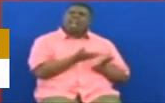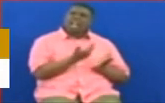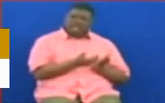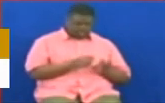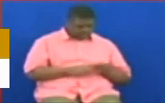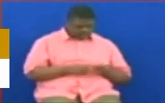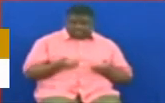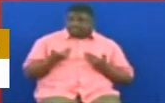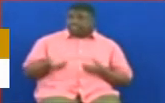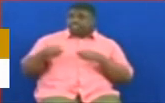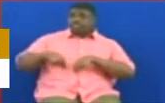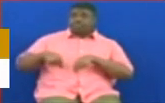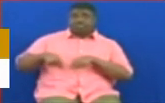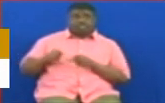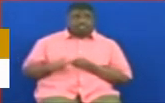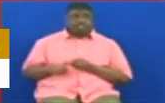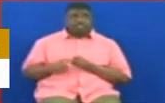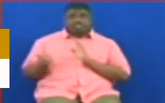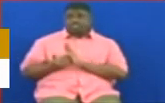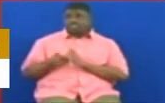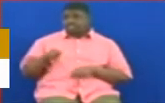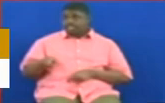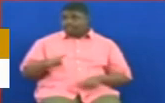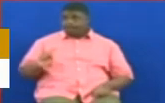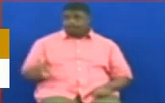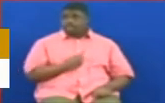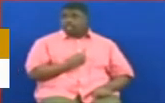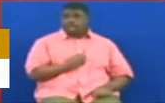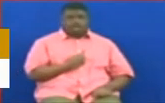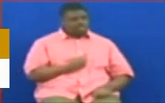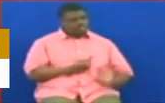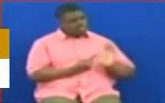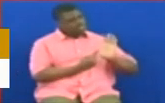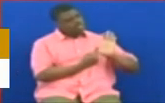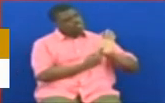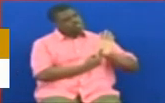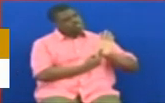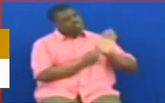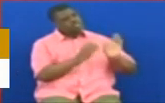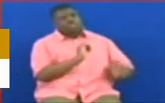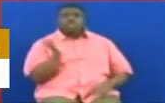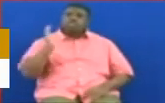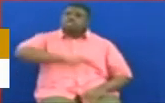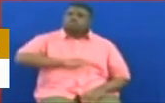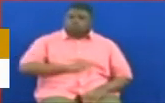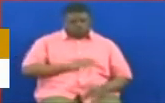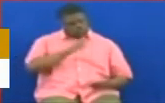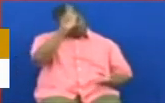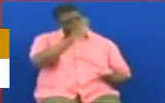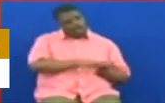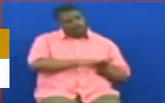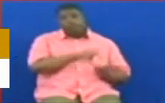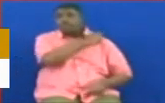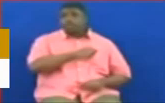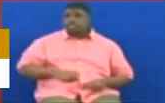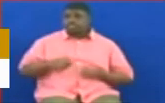na sasa hivi sheria hii ikipitishwa siku 60 akisha saini tu Mheshimiwa Rais, siku 60 mimi